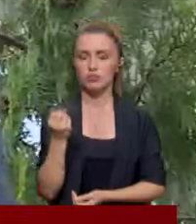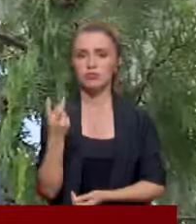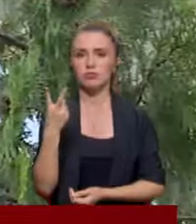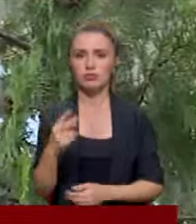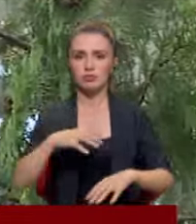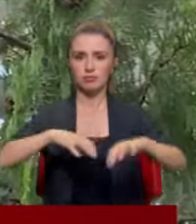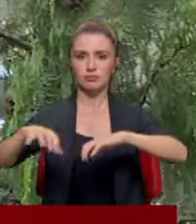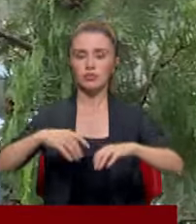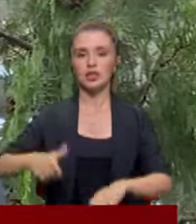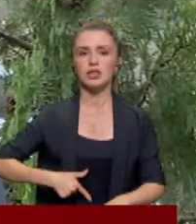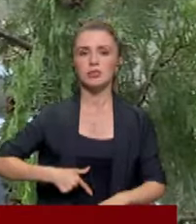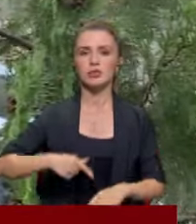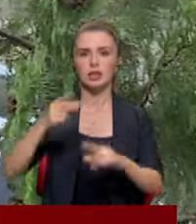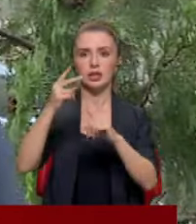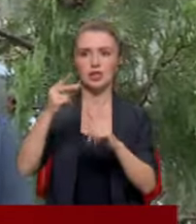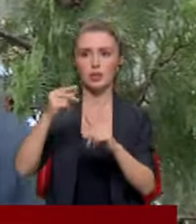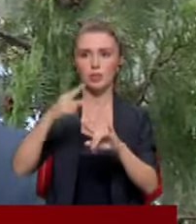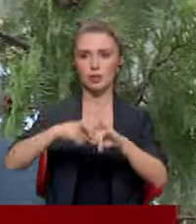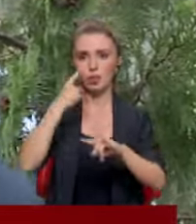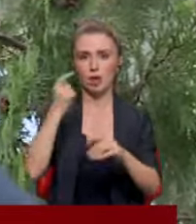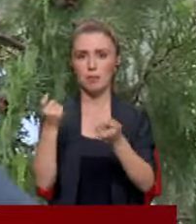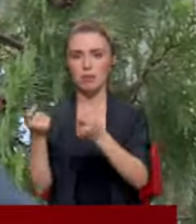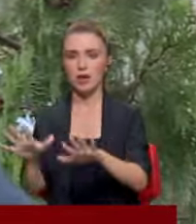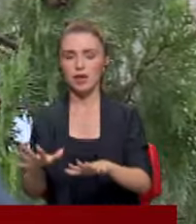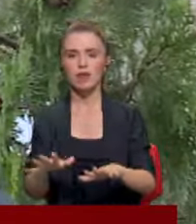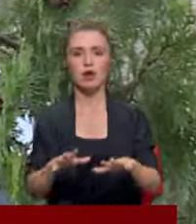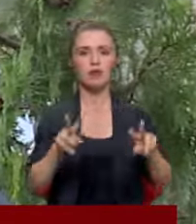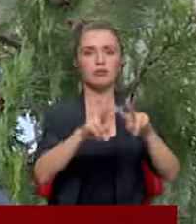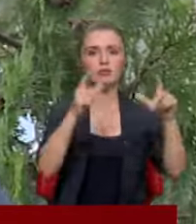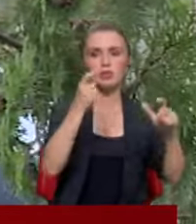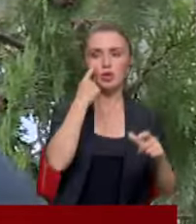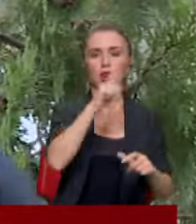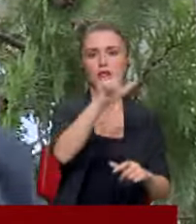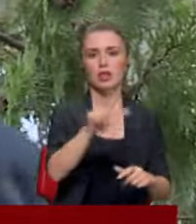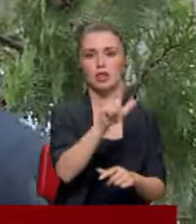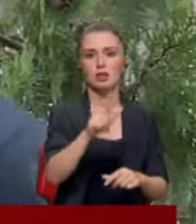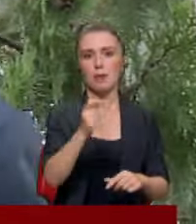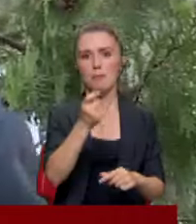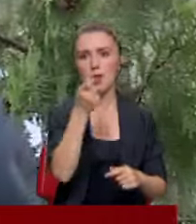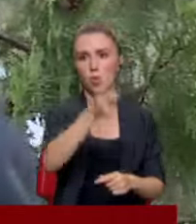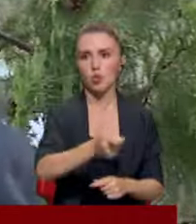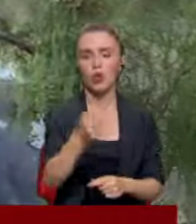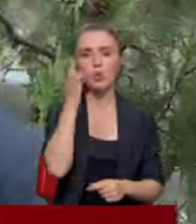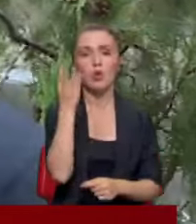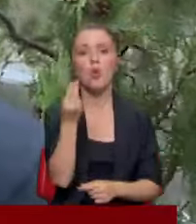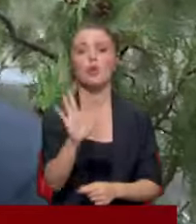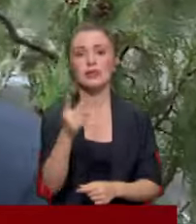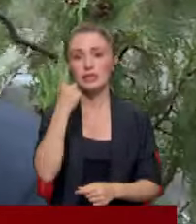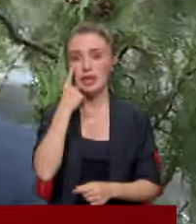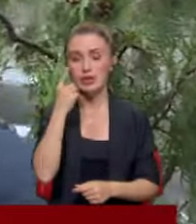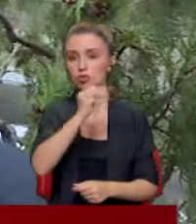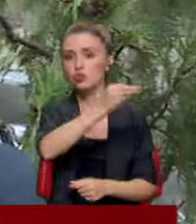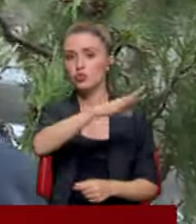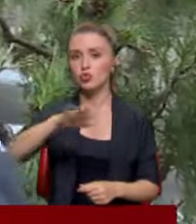olur. İzmir'deki İmam Hatip Anadolu Lisesi'nde bedava, Elbistan Mükremin Halil İnanç Lisesi'nde parayla. Öyle bir şey olmaz. Devlet